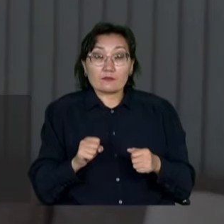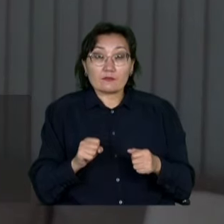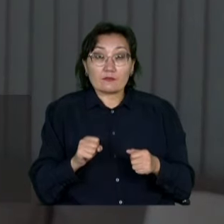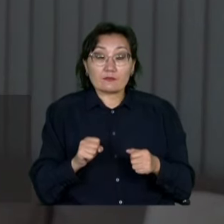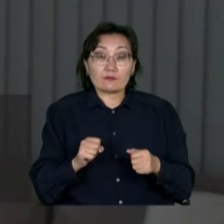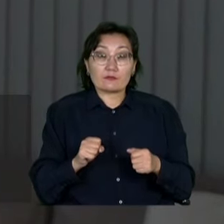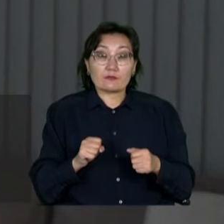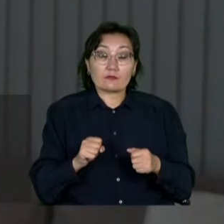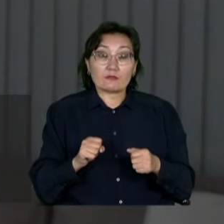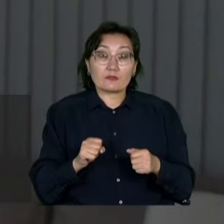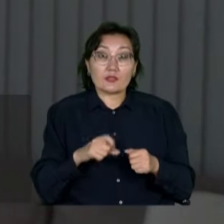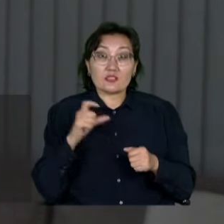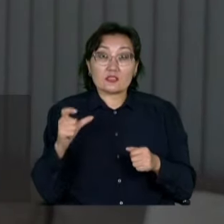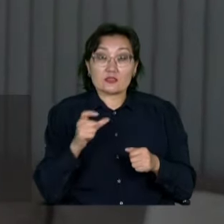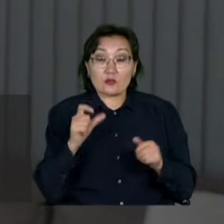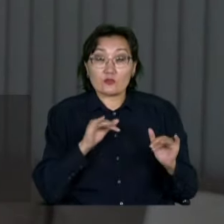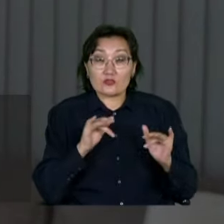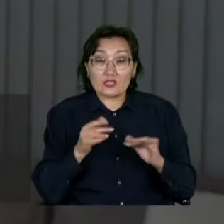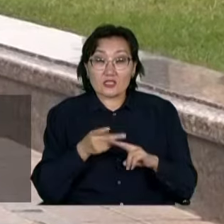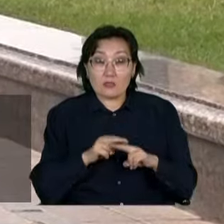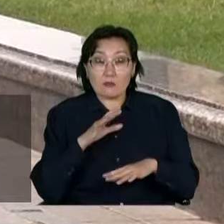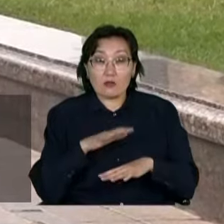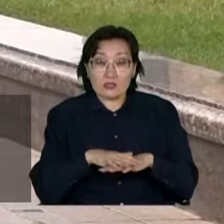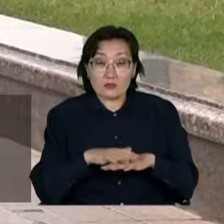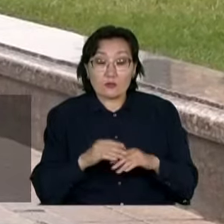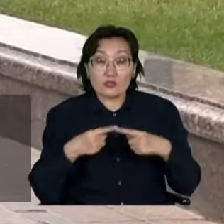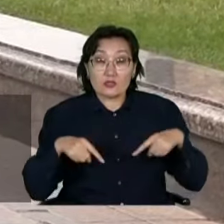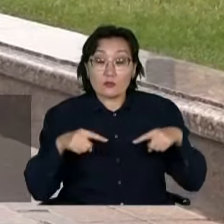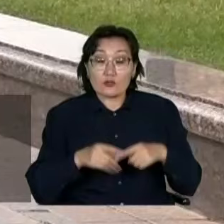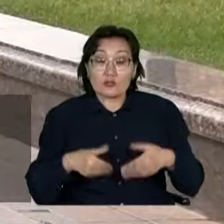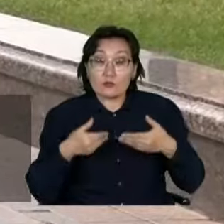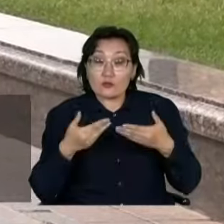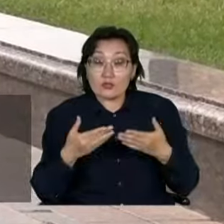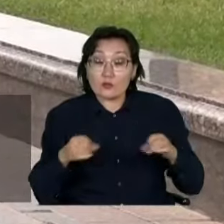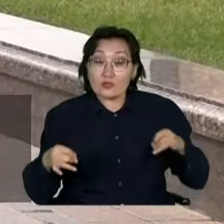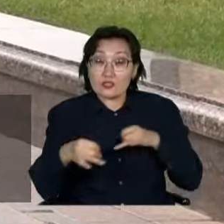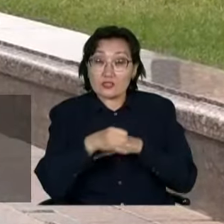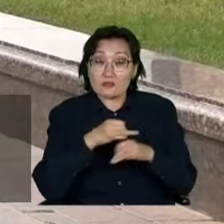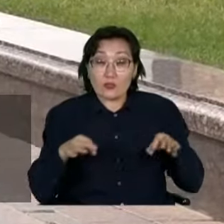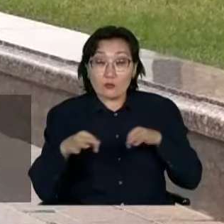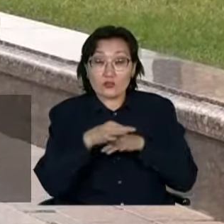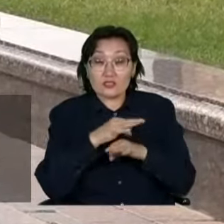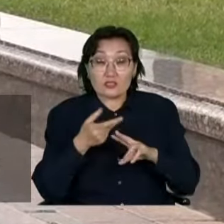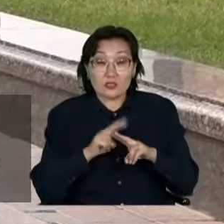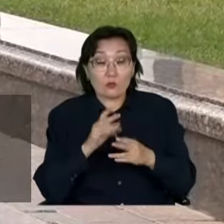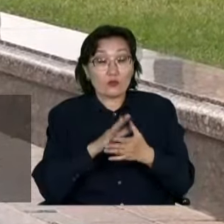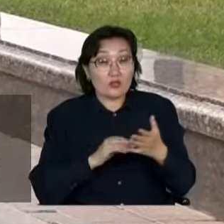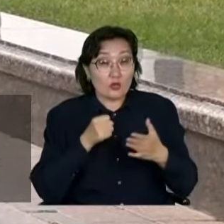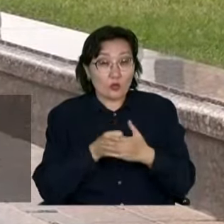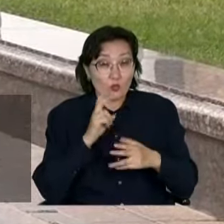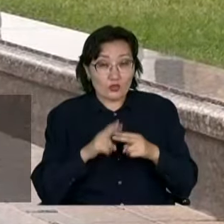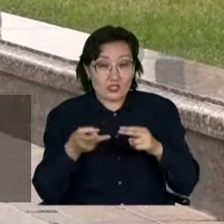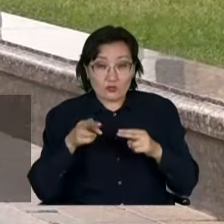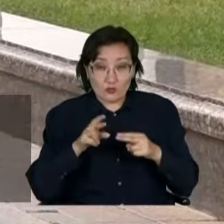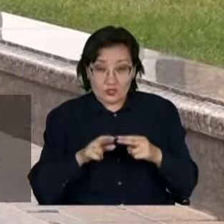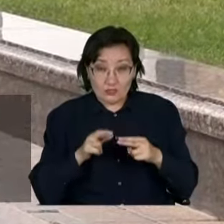на экономическую деятельность этих субъектов. Агентство выдвинуло на публичное обсуждение проект постановления, которое продлится до конца